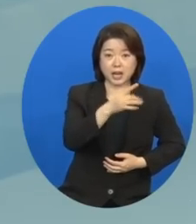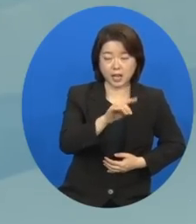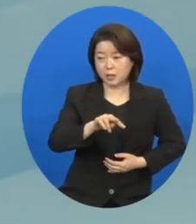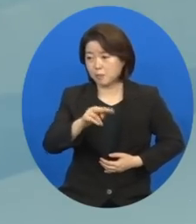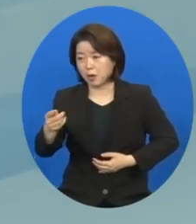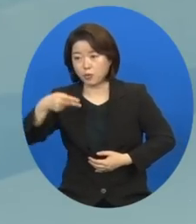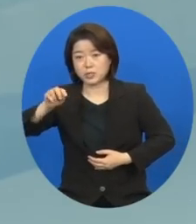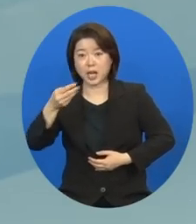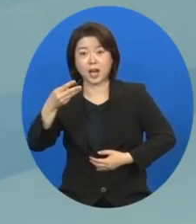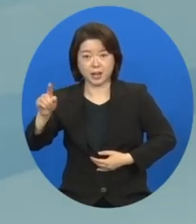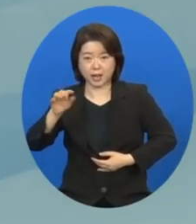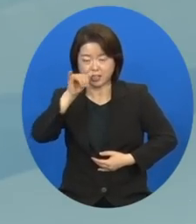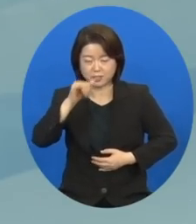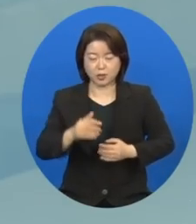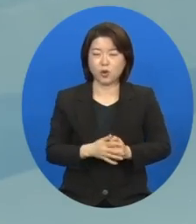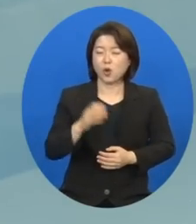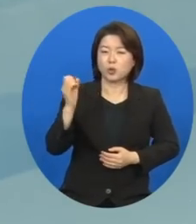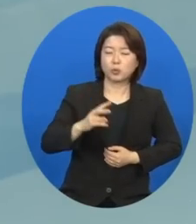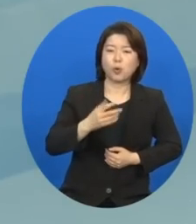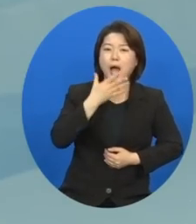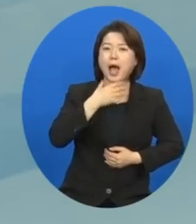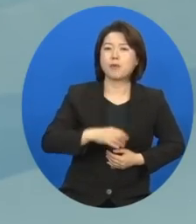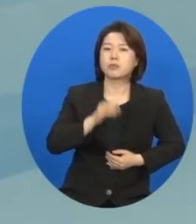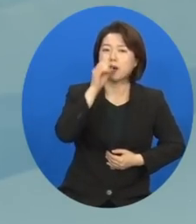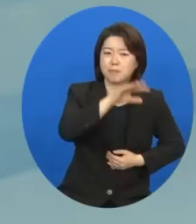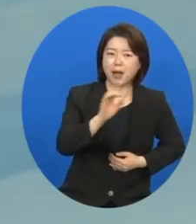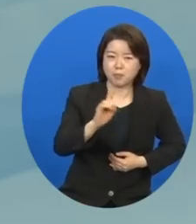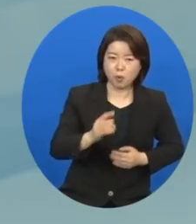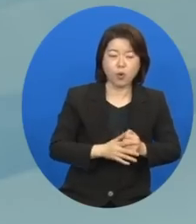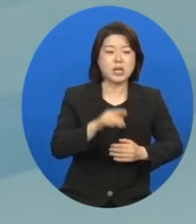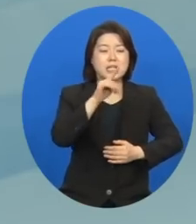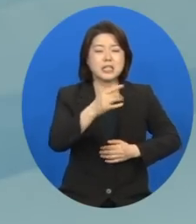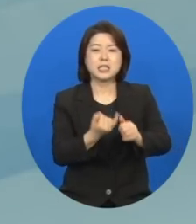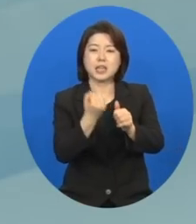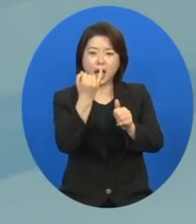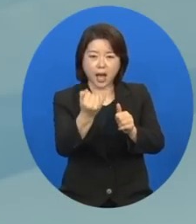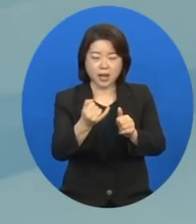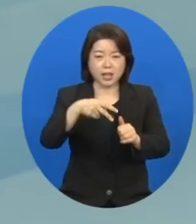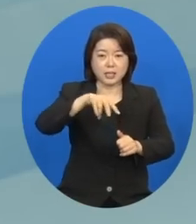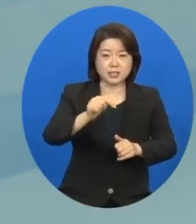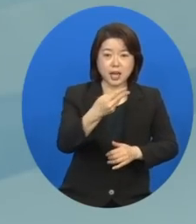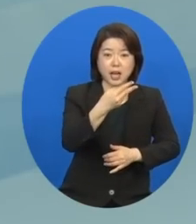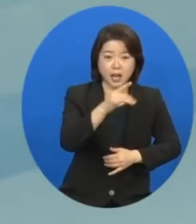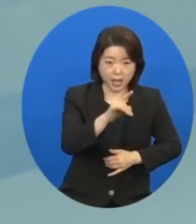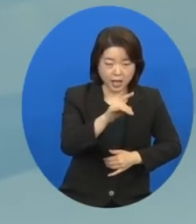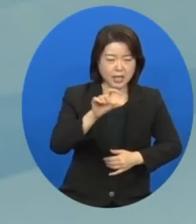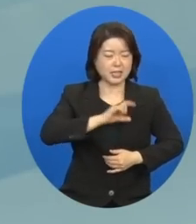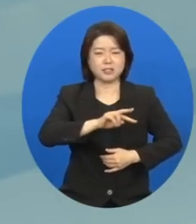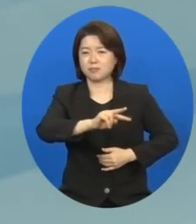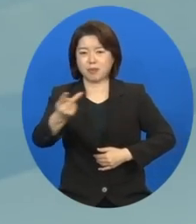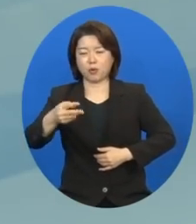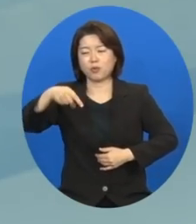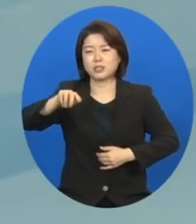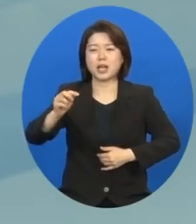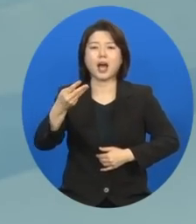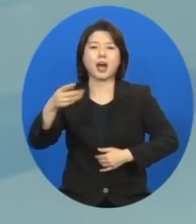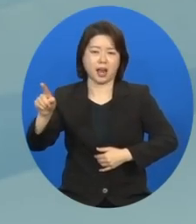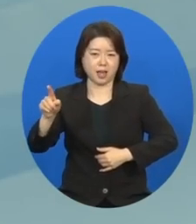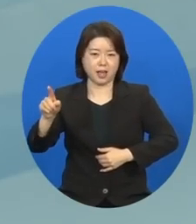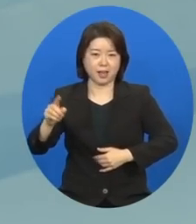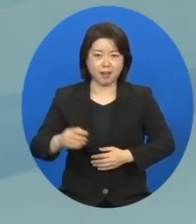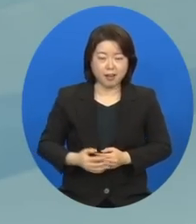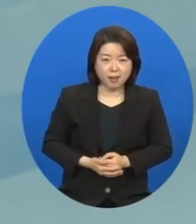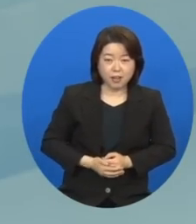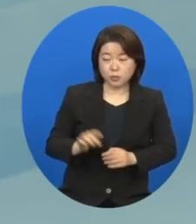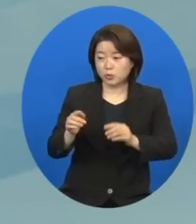창세기 17장에 보면 15절에 하나님이 또 아브라함에게 이르시되 내 아내 사례는 이름을 사례라 하지 말고 사라라 하라. 그러면서